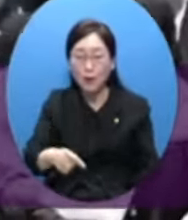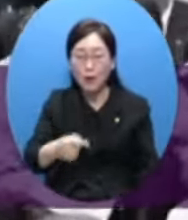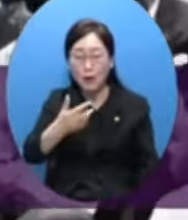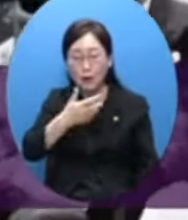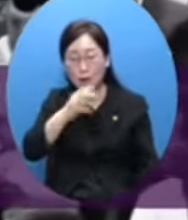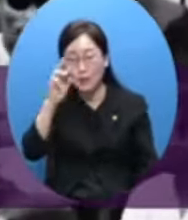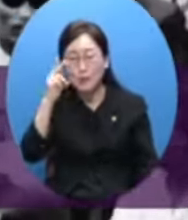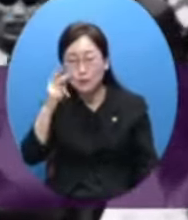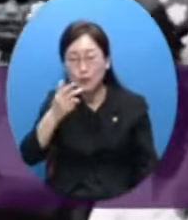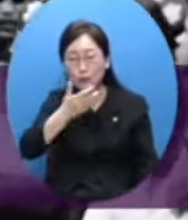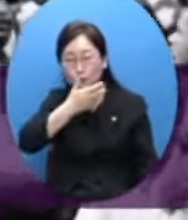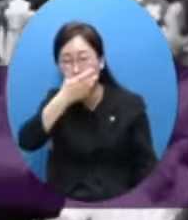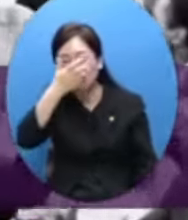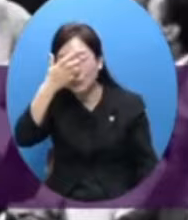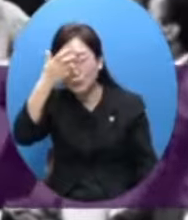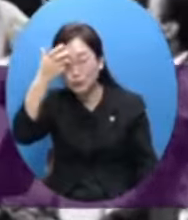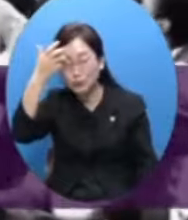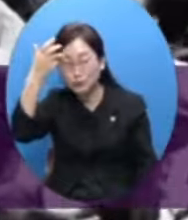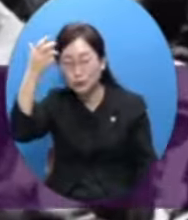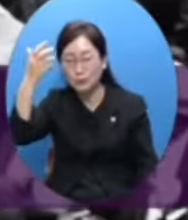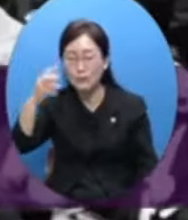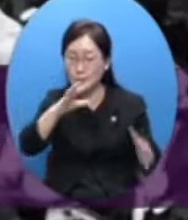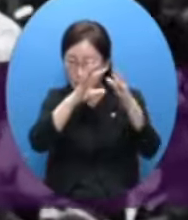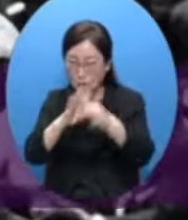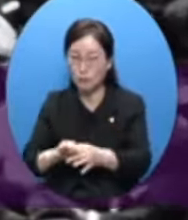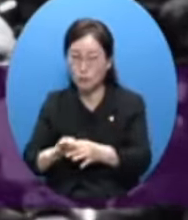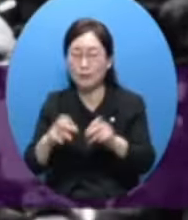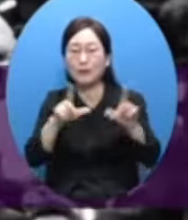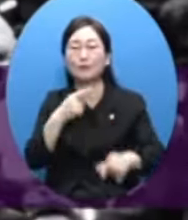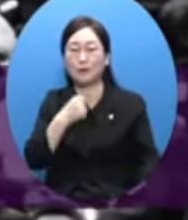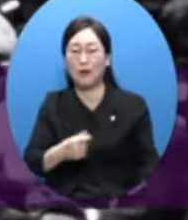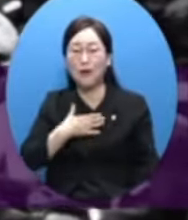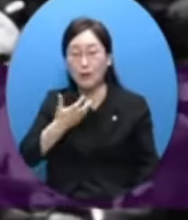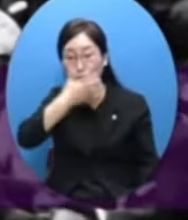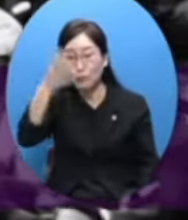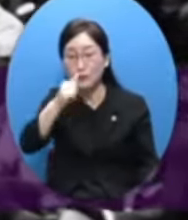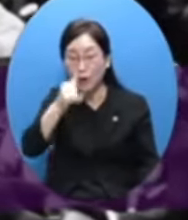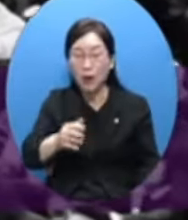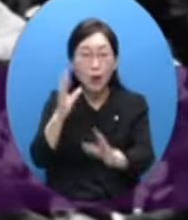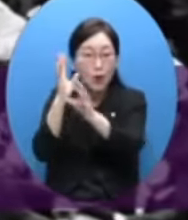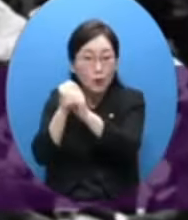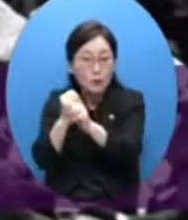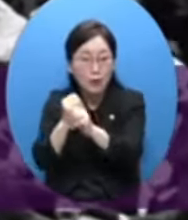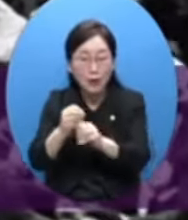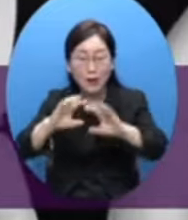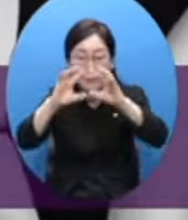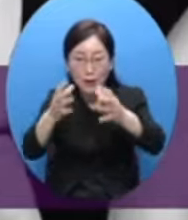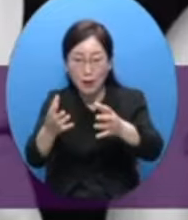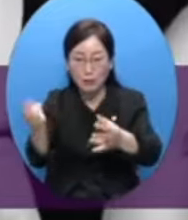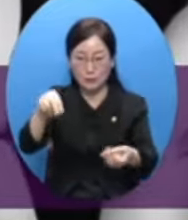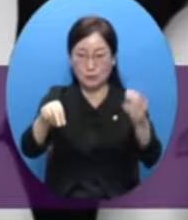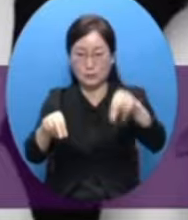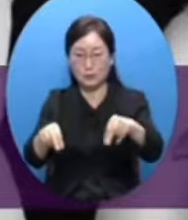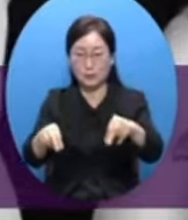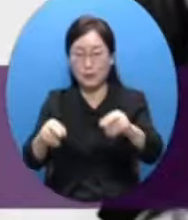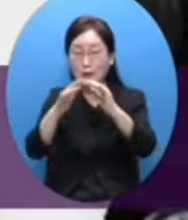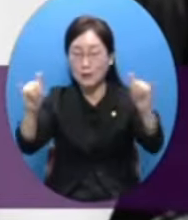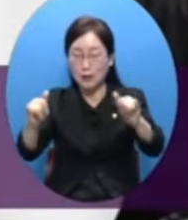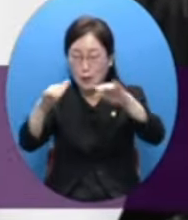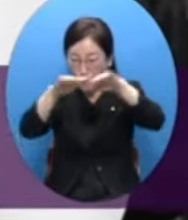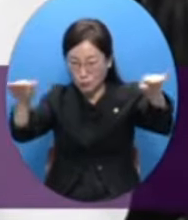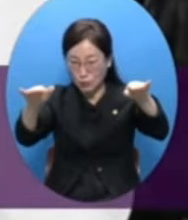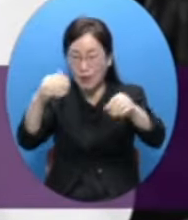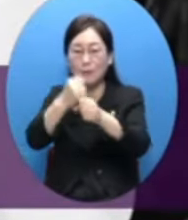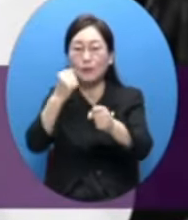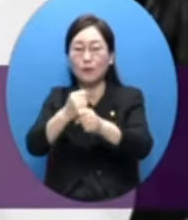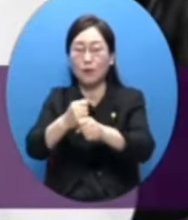깊이 뿌리내린 꿈입니다. 나에게 꿈이 있습니다. 언제가 이 나라가 일어서서 모든 인간은 평등하게 창조됐다는